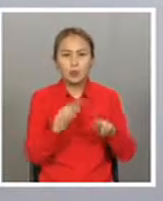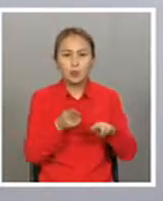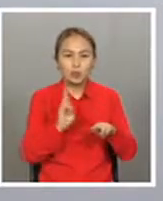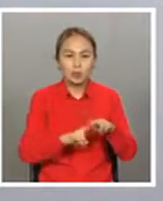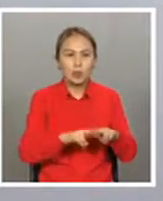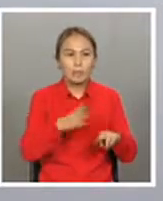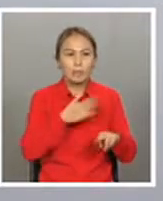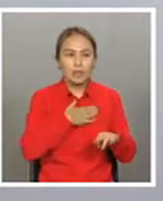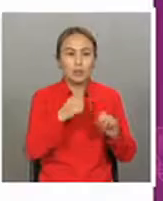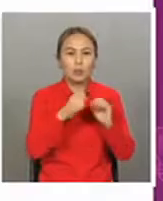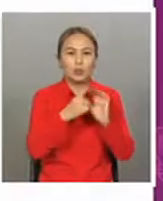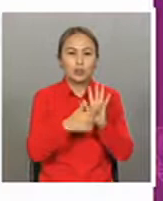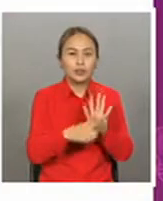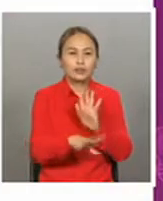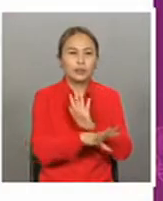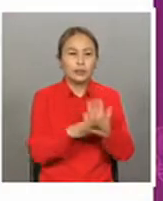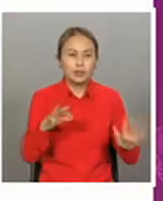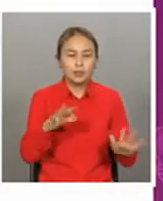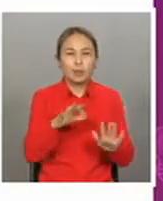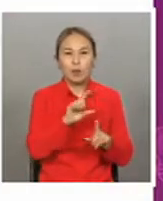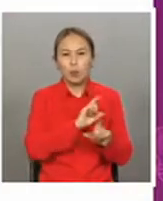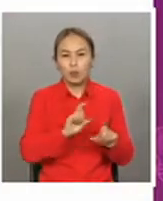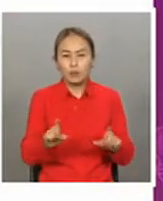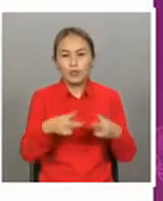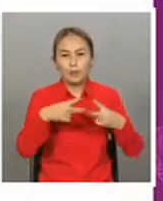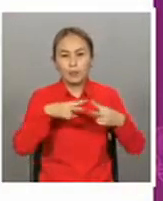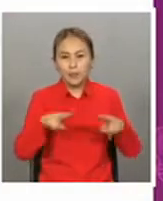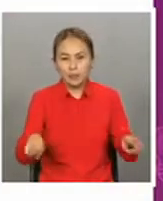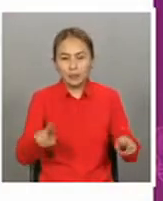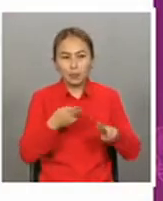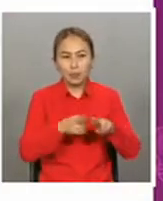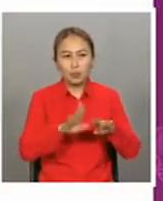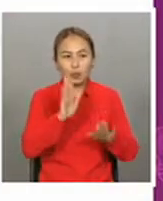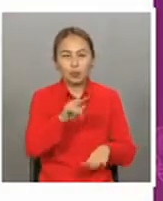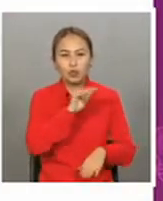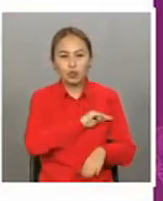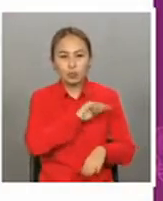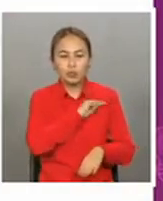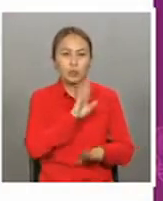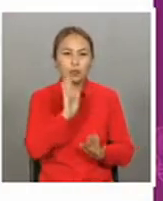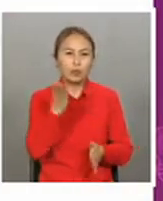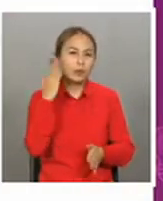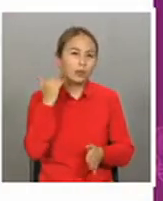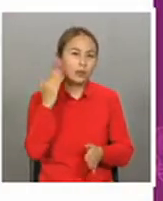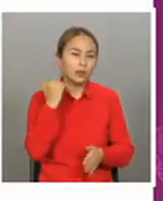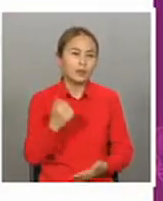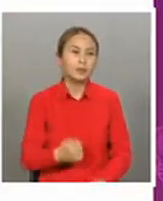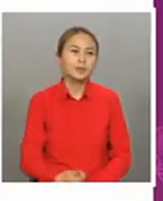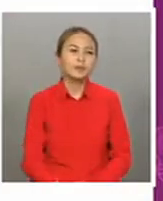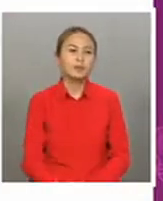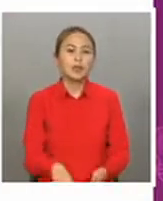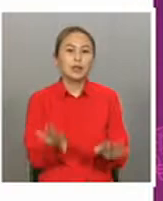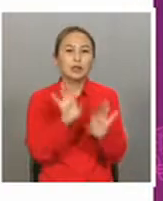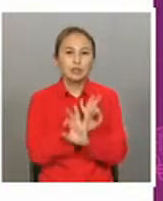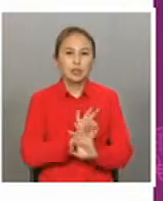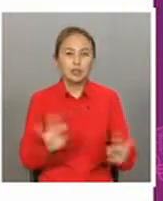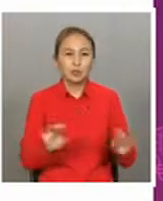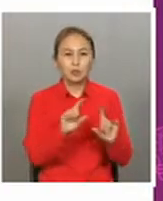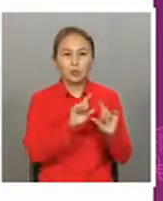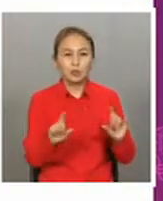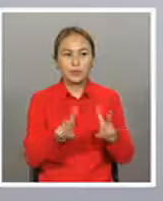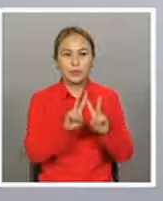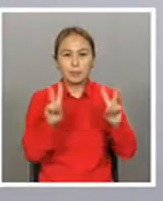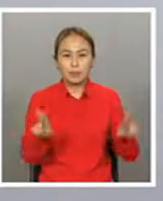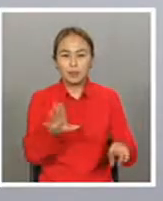мен 17-ні таңдасам, бөлімдері бірдей болады да, жұмыс істеу әлдеқайда оңай болады. Жақсы, бөлімдері бірдей